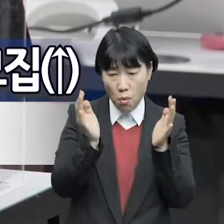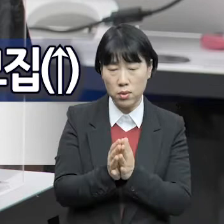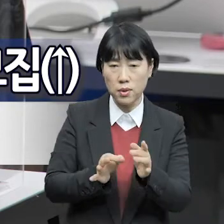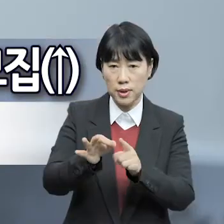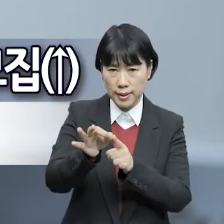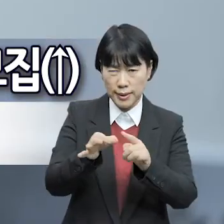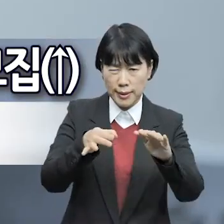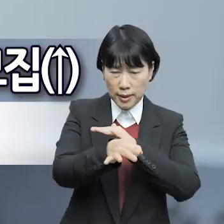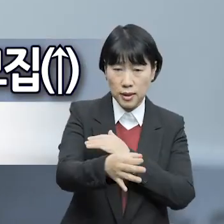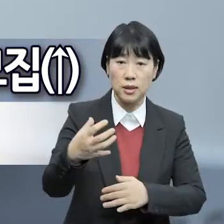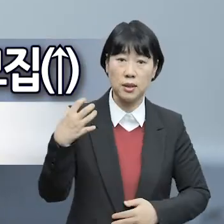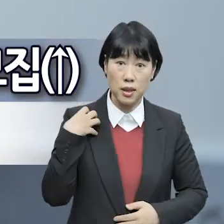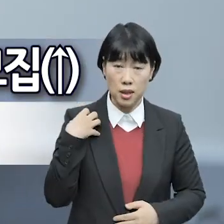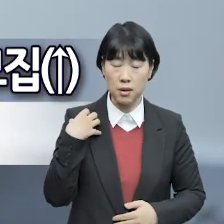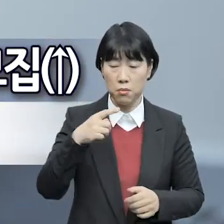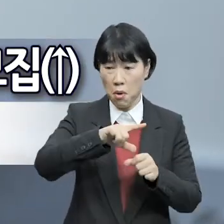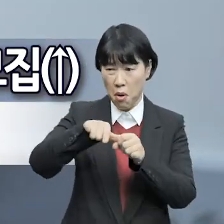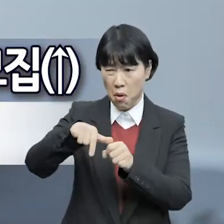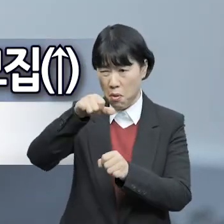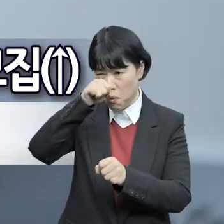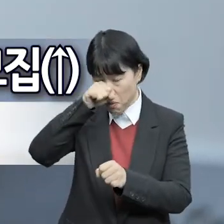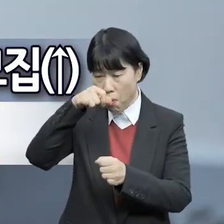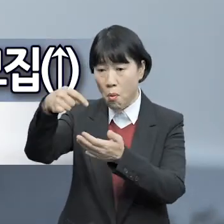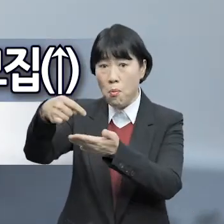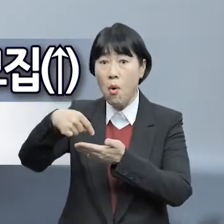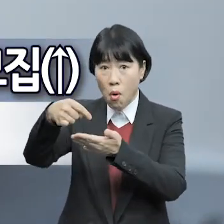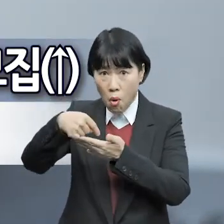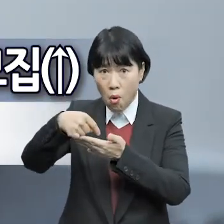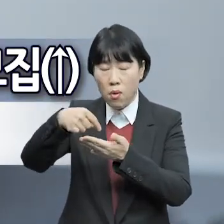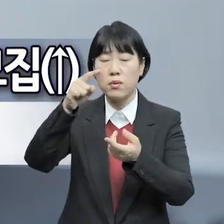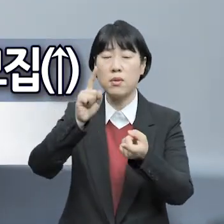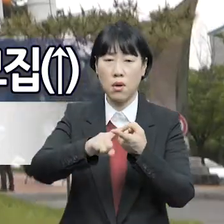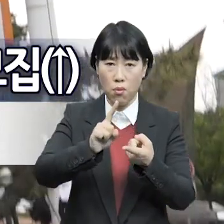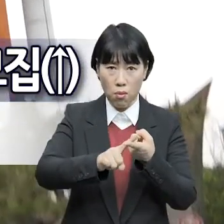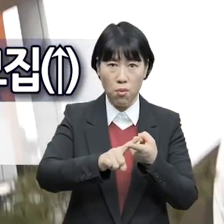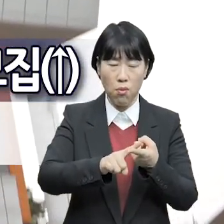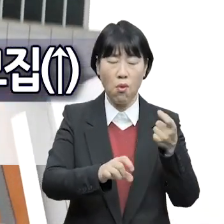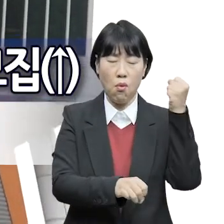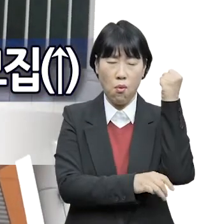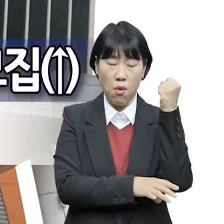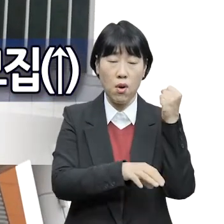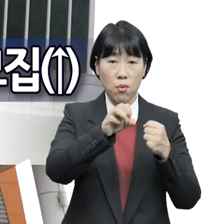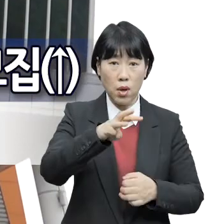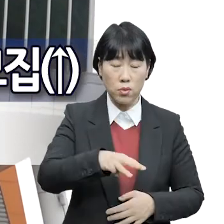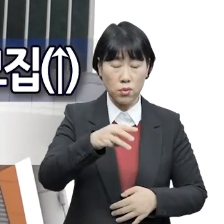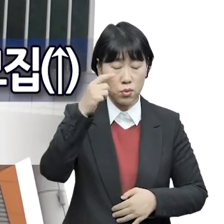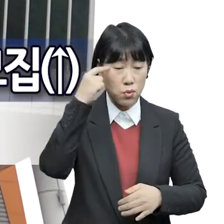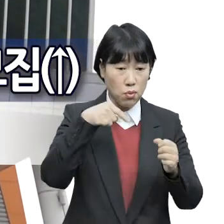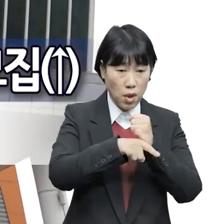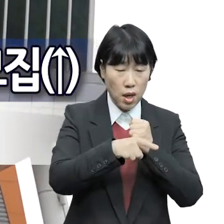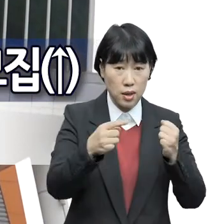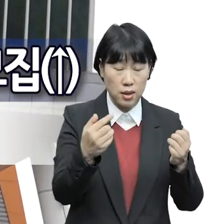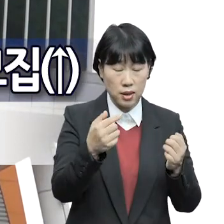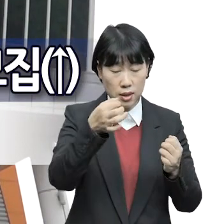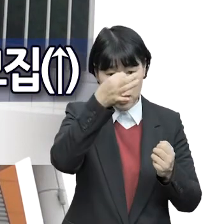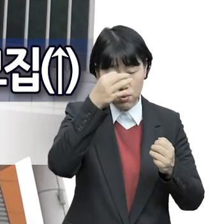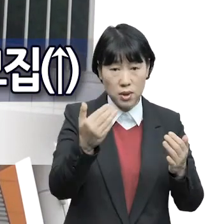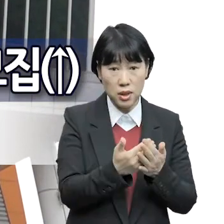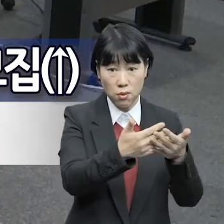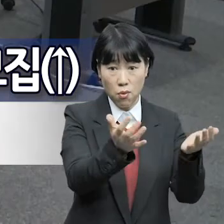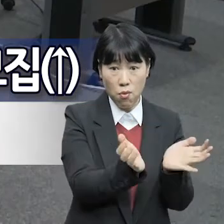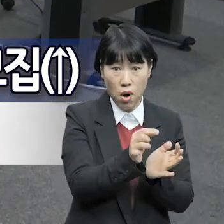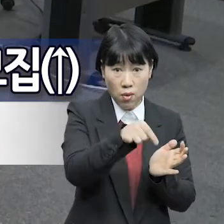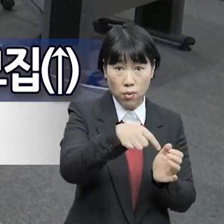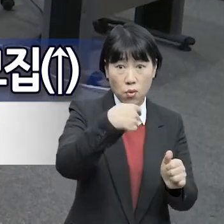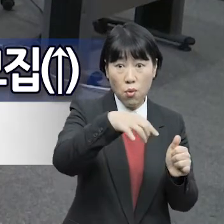경비를 지원하며 접근성을 개선해달라는 교육생들의 요구를 반영해 기존의 광주과학기술진흥원에